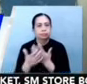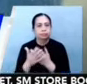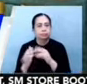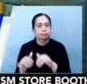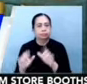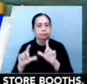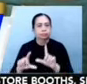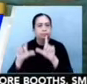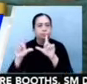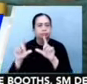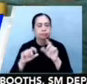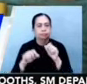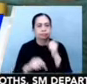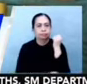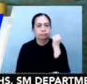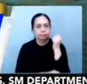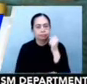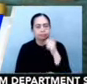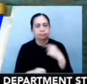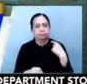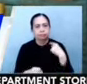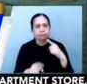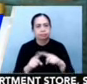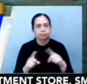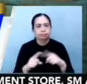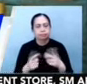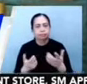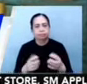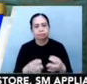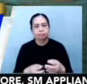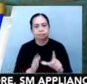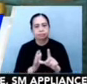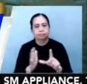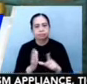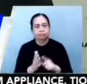sa mga reklamong theft at paglabag sa Comprehensive Law on Firearms and Ammunition.